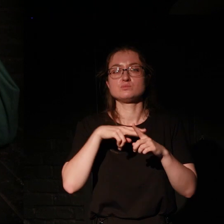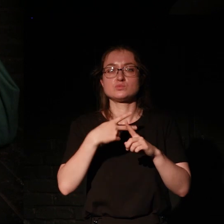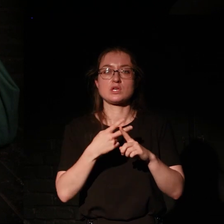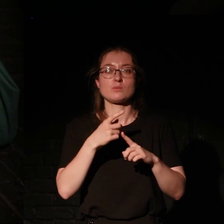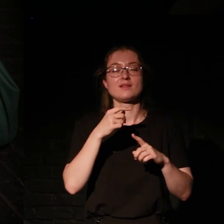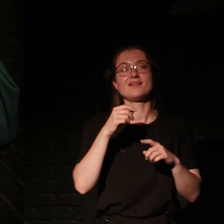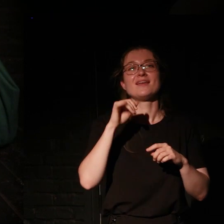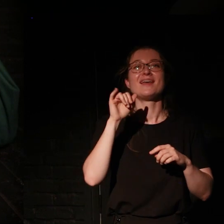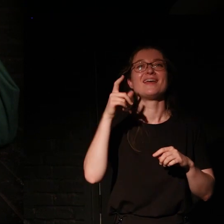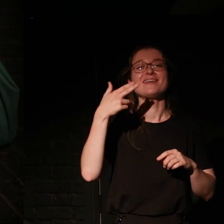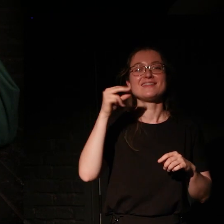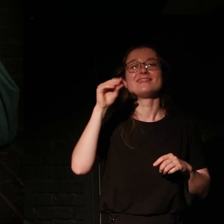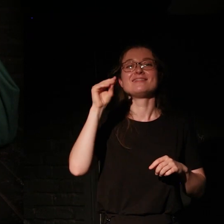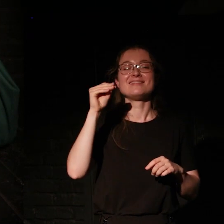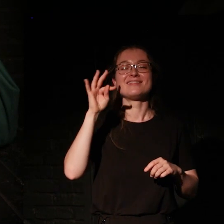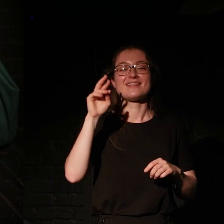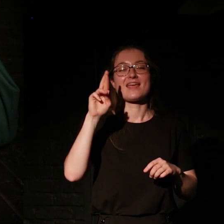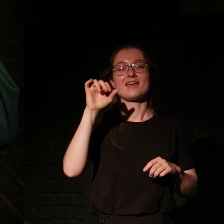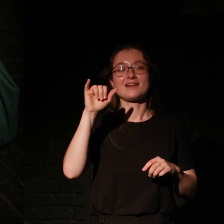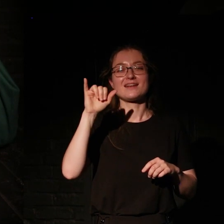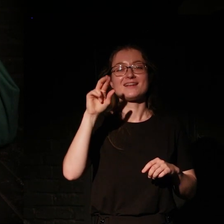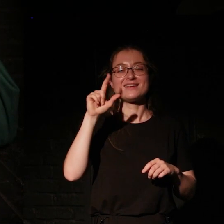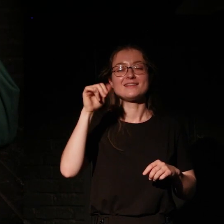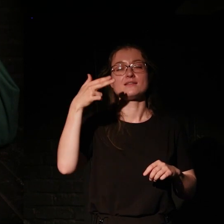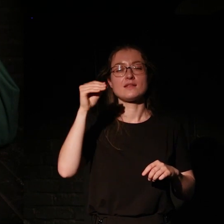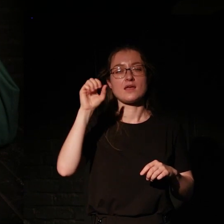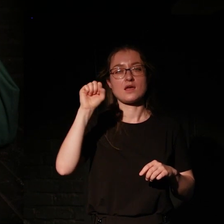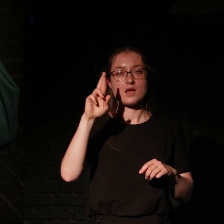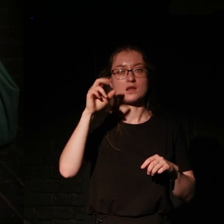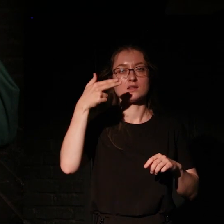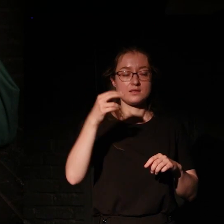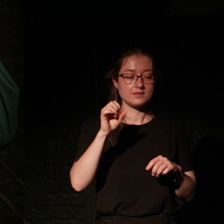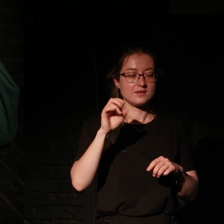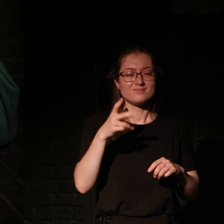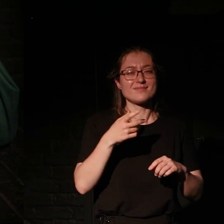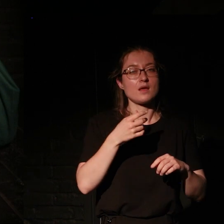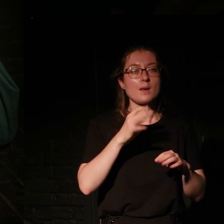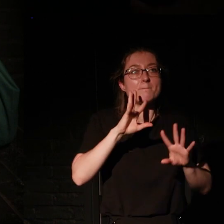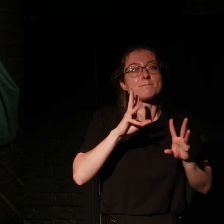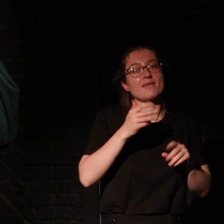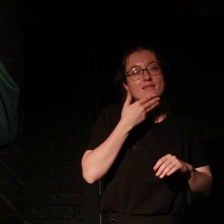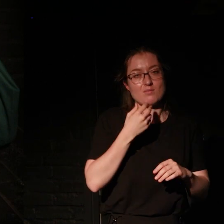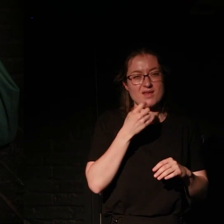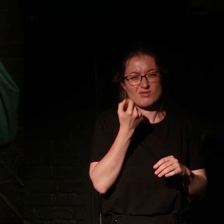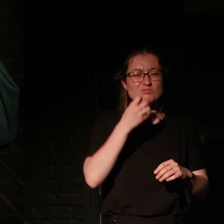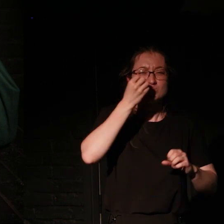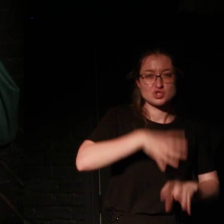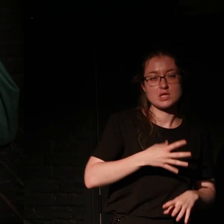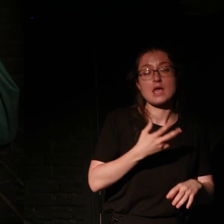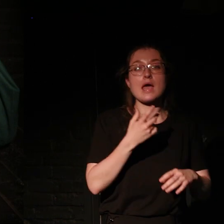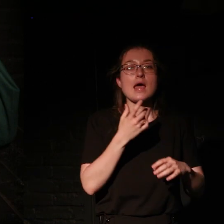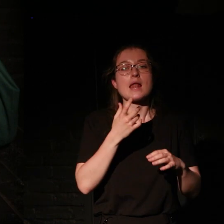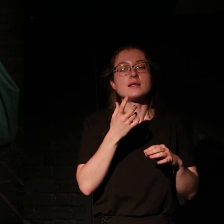względem literackim, natomiast dosyć precyzyjnie, przynajmniej stara się tę ekwiwalencję